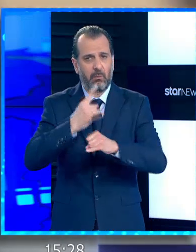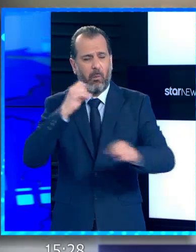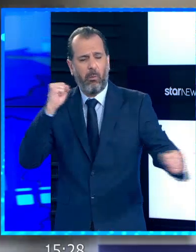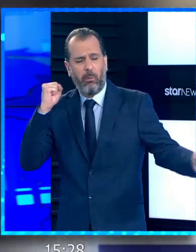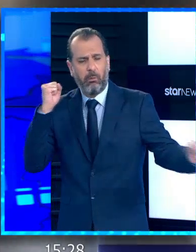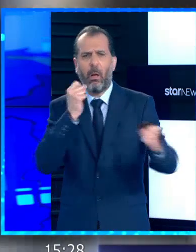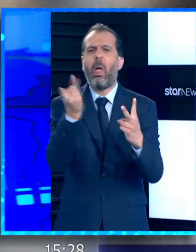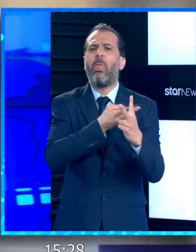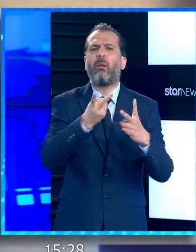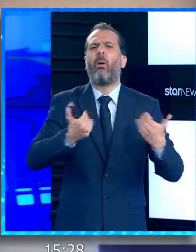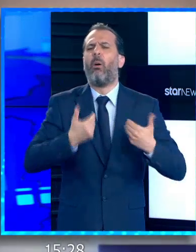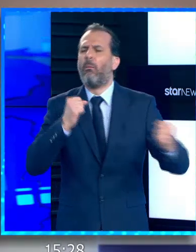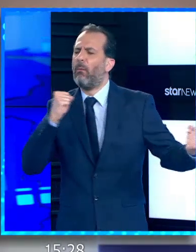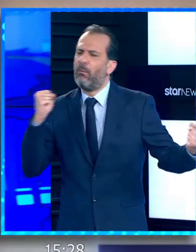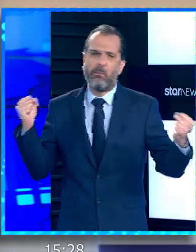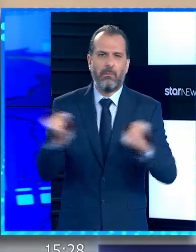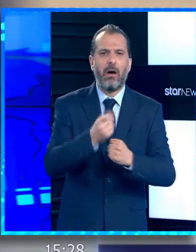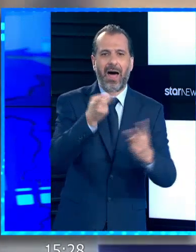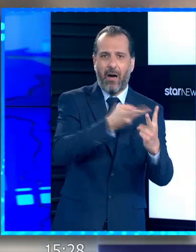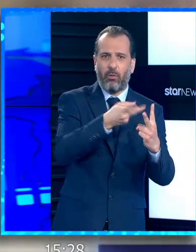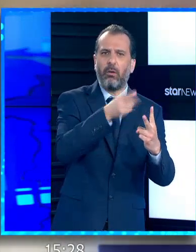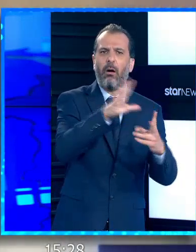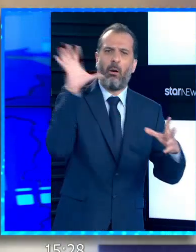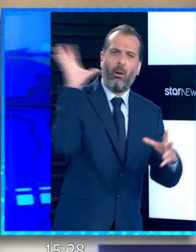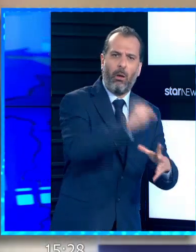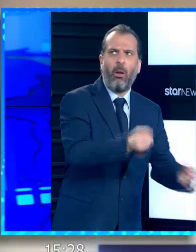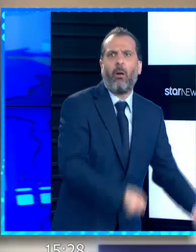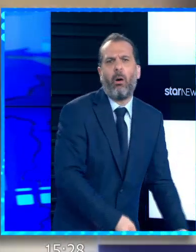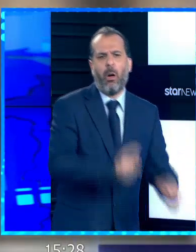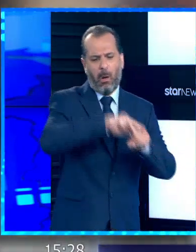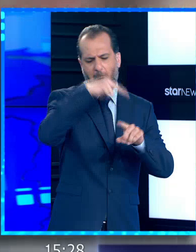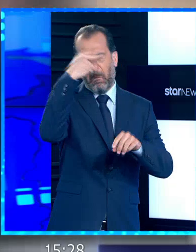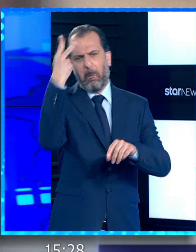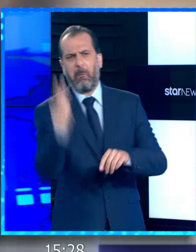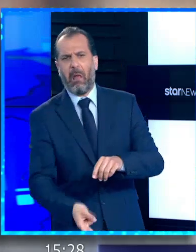με γροθιές και στη συνέχεια ο ένας σηκώνει τον άλλον στον αέρα και τον